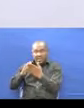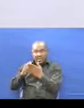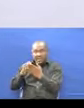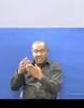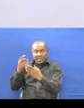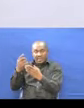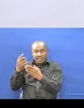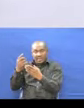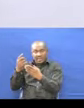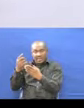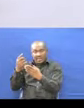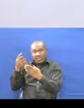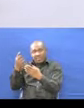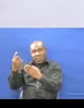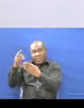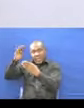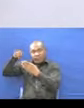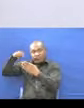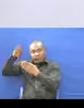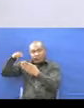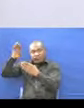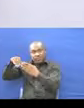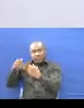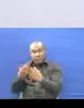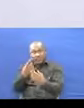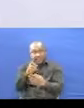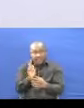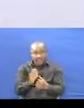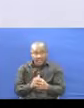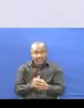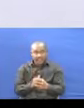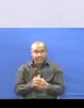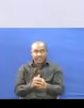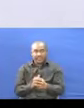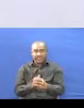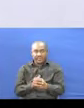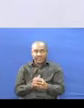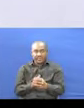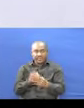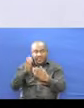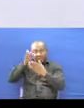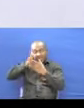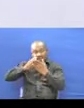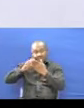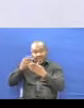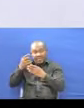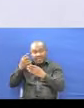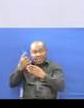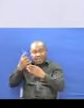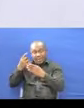moja imewekwa kivuli. Sawa sawa eh? Sehemu moja imewekwa kivuli. Sehemu